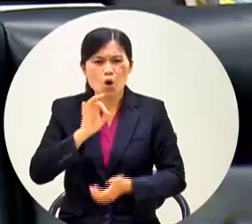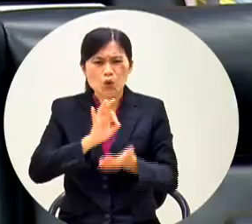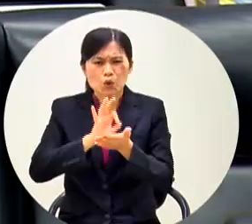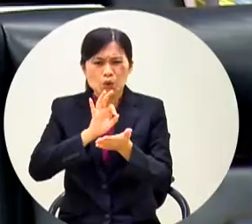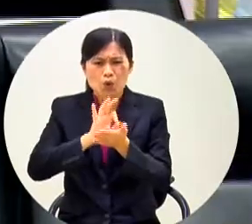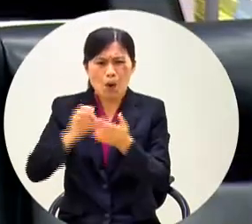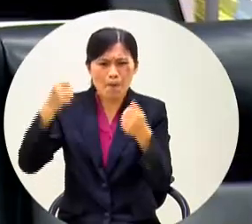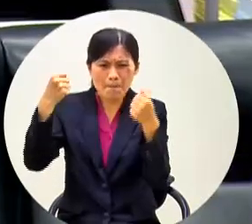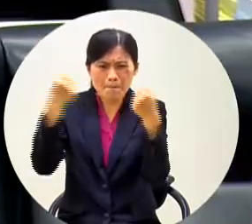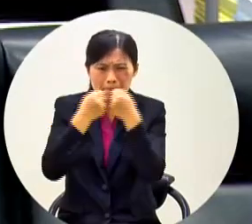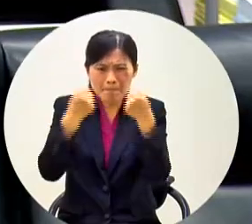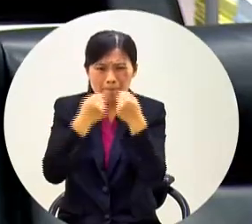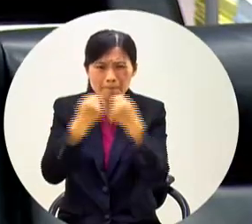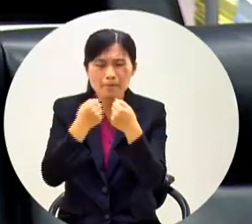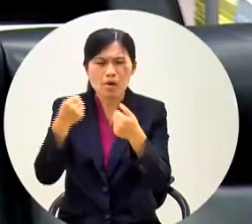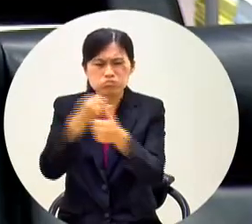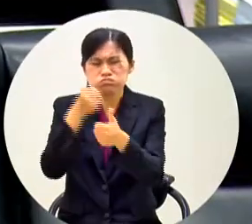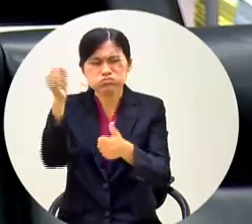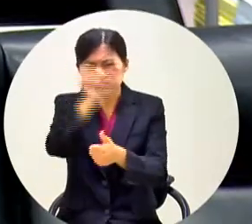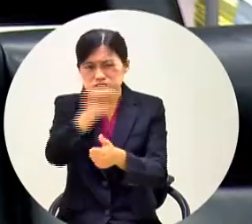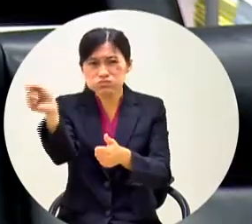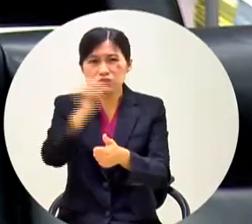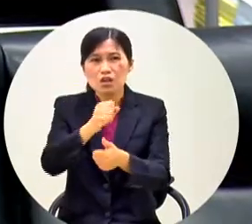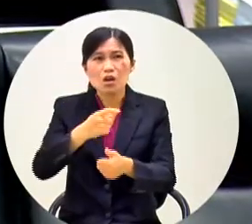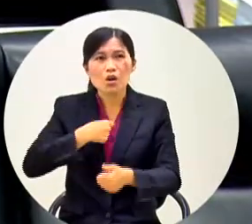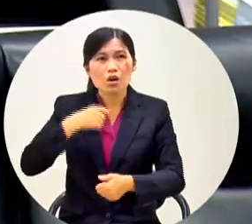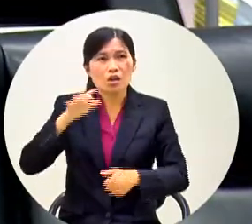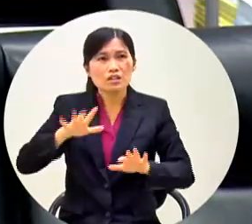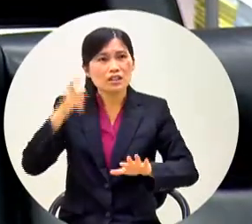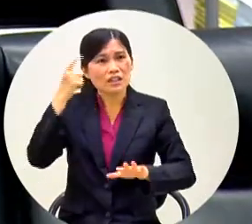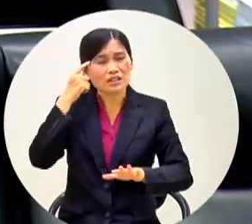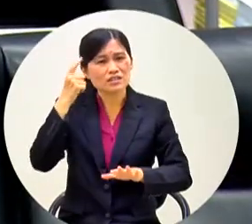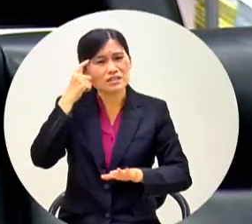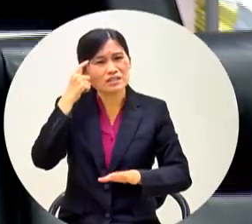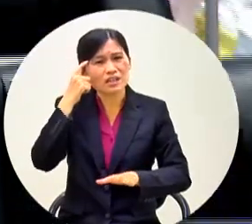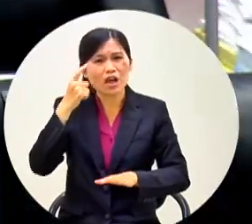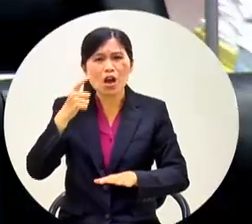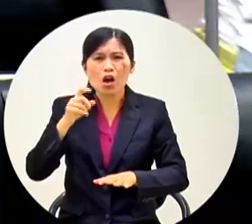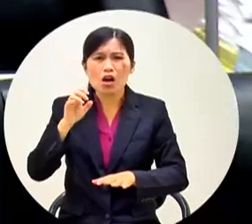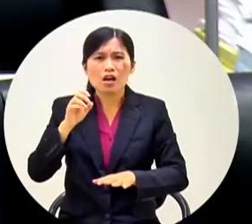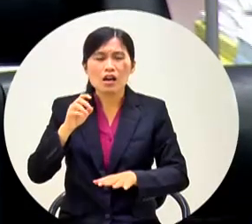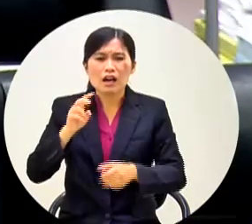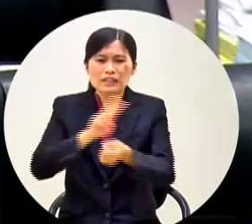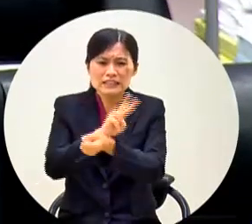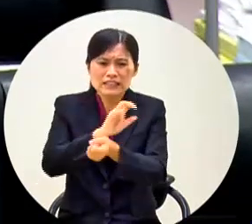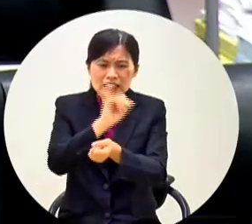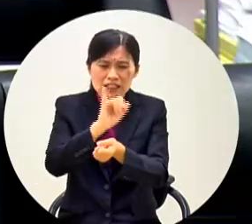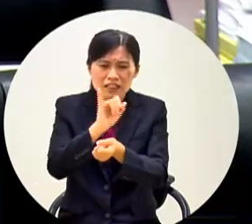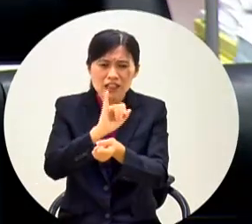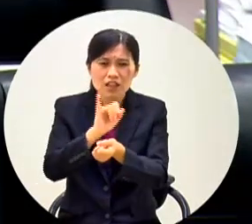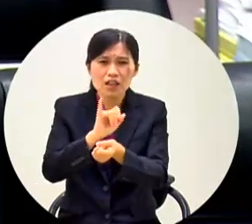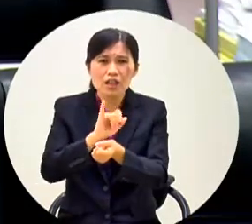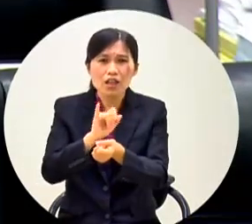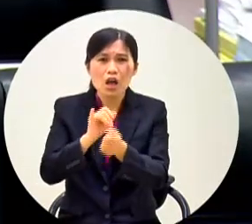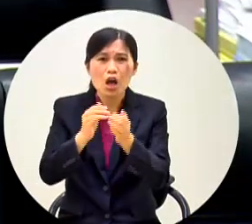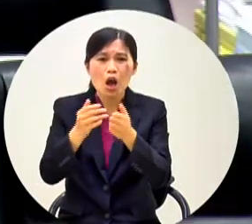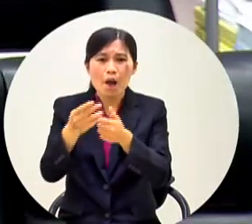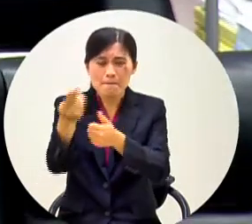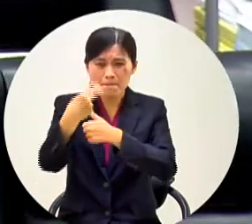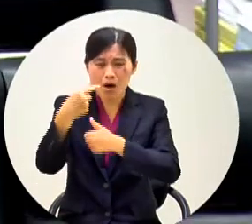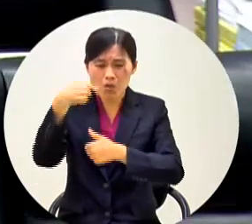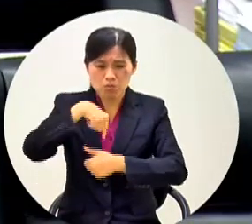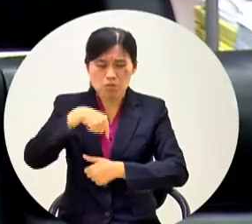告诉你，你想不开，林婉容议员要求我在这里帮他发言，说他已经要跟你公